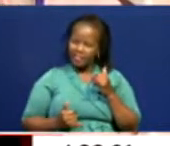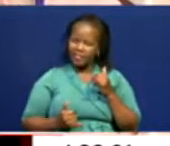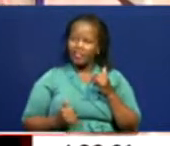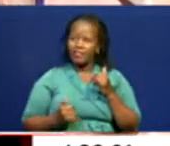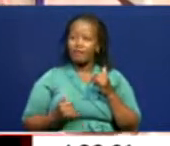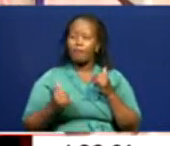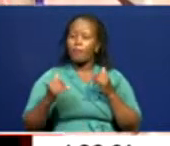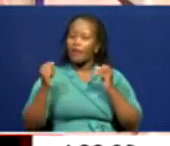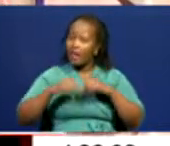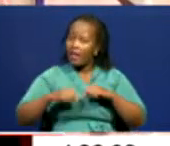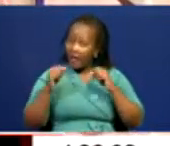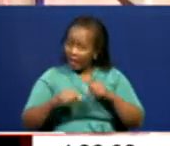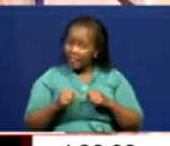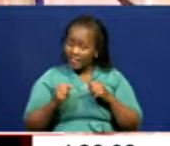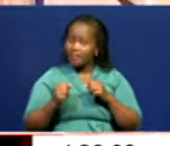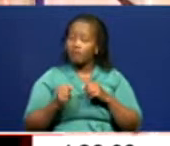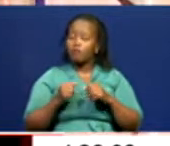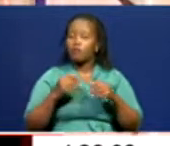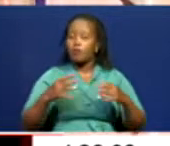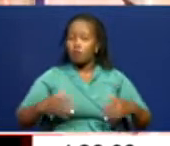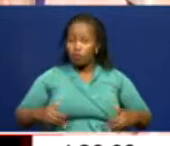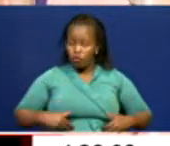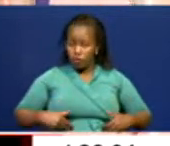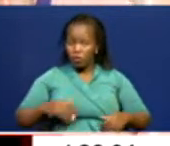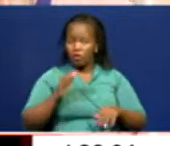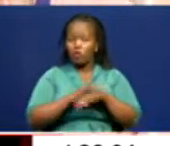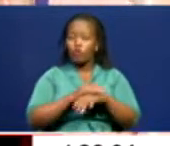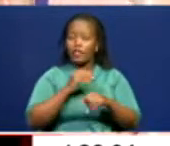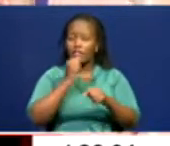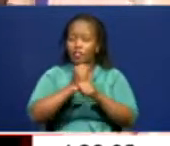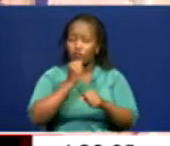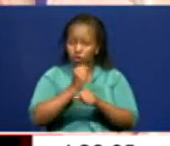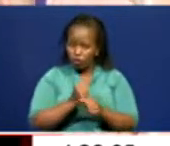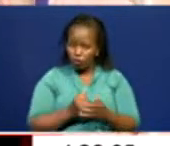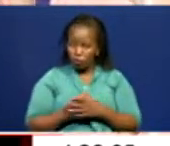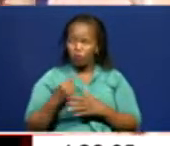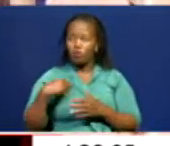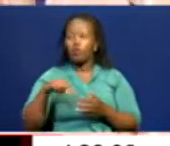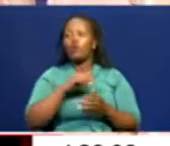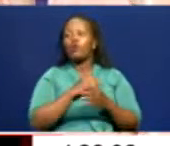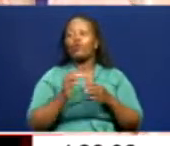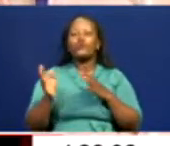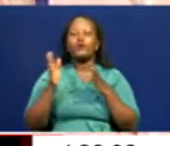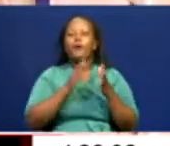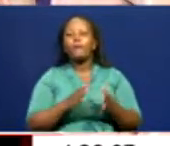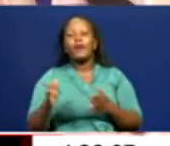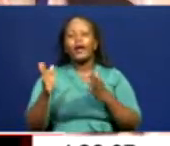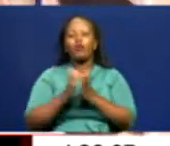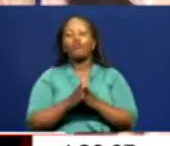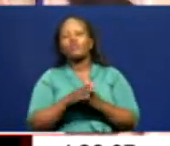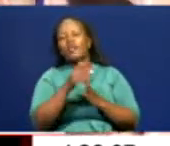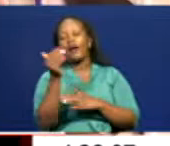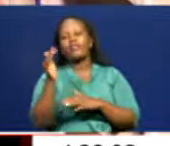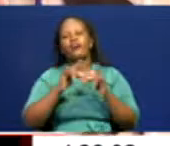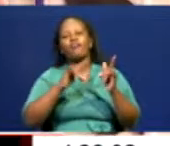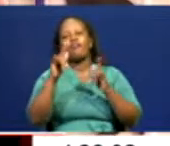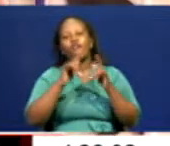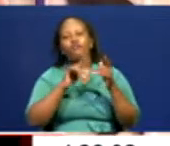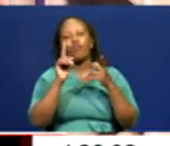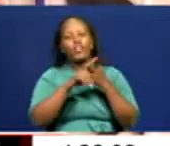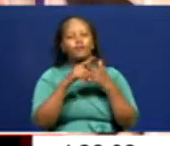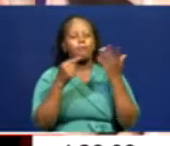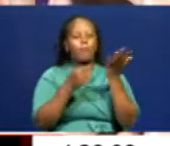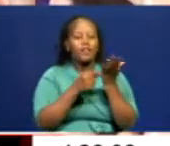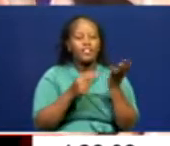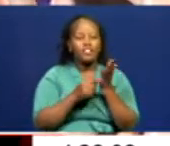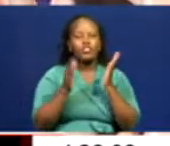sisi tumekubaliana tupange ajira ya watu jameni. Nimewaambia tunapanga na wale wanatoka nje, tunapanga na mambo ya digital na tunapanga na